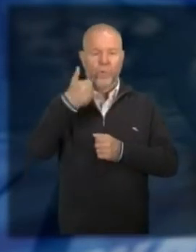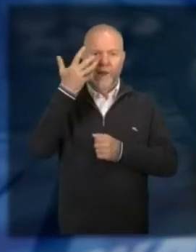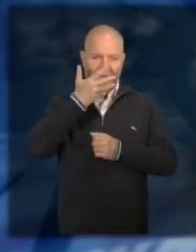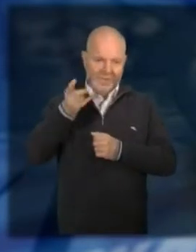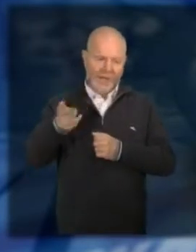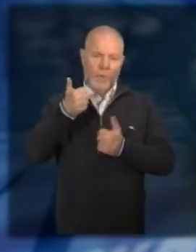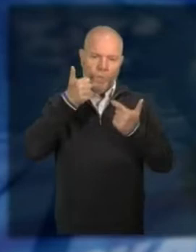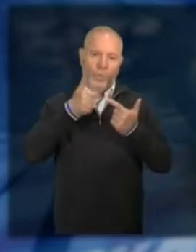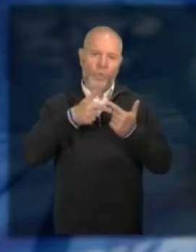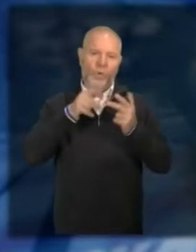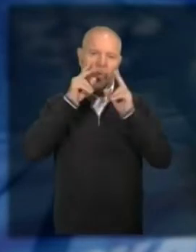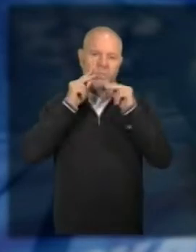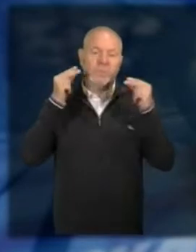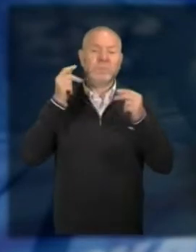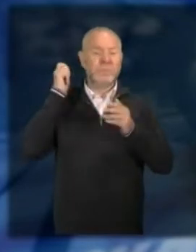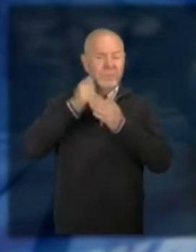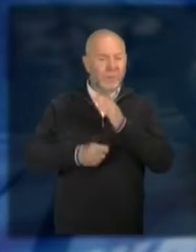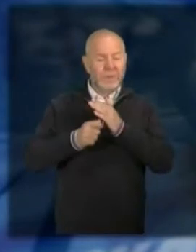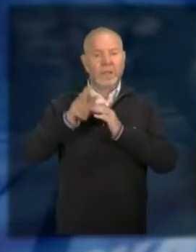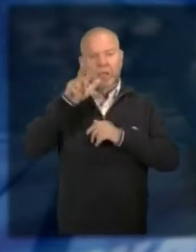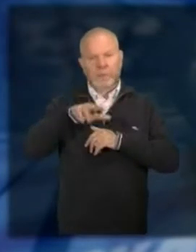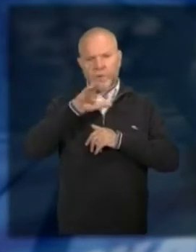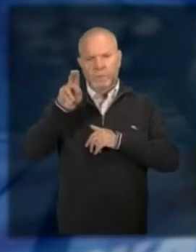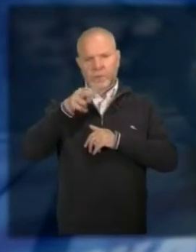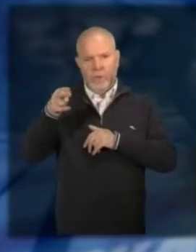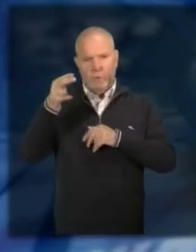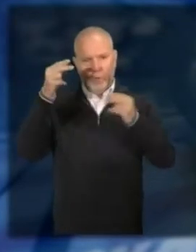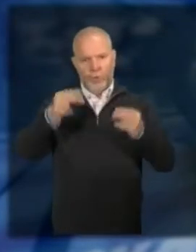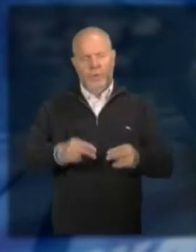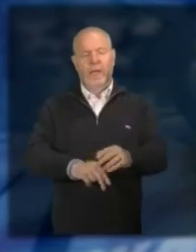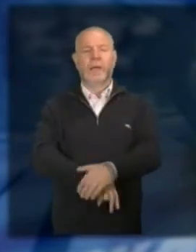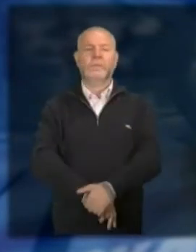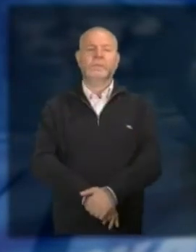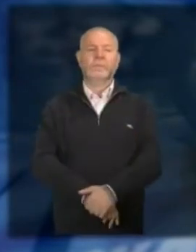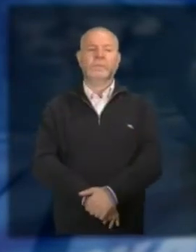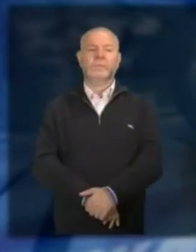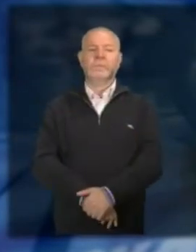Per quest'ultimo le sanzioni ammontano a 3.500 euro totali.